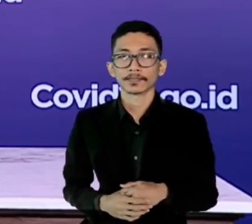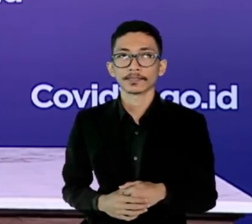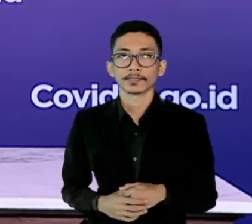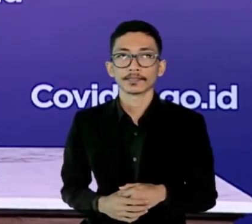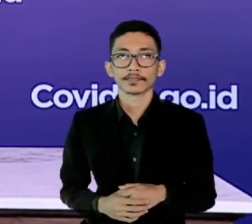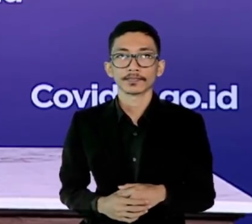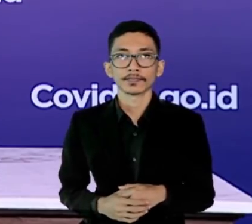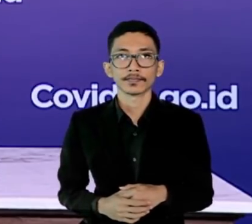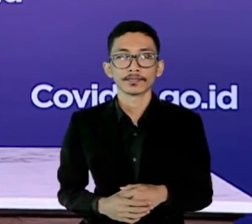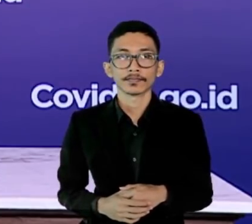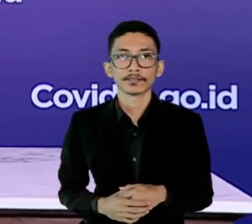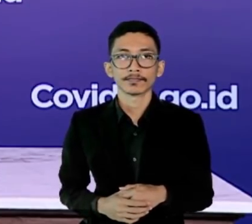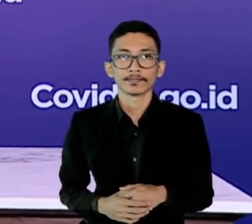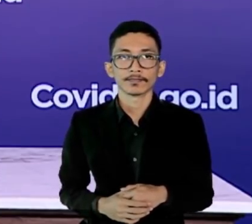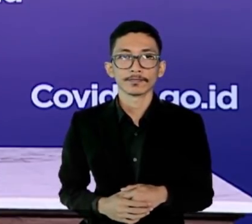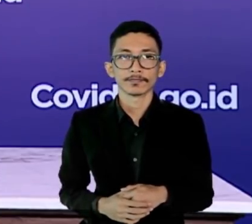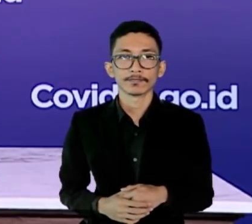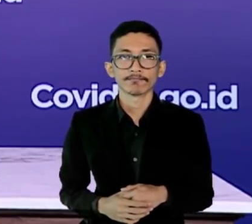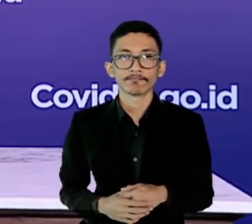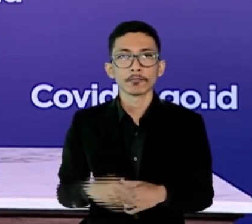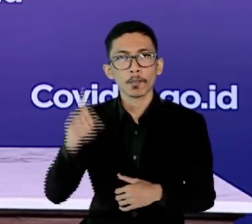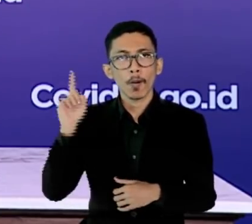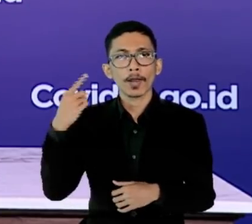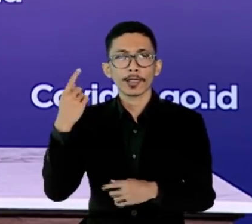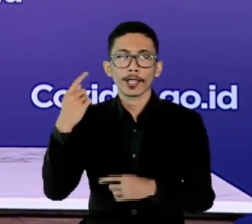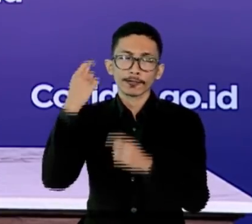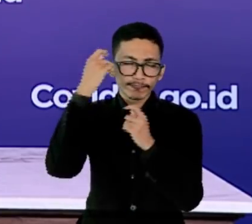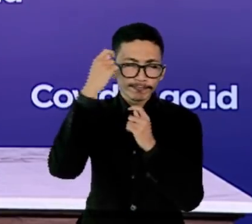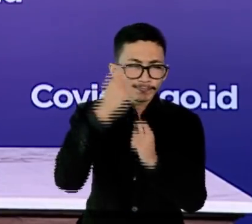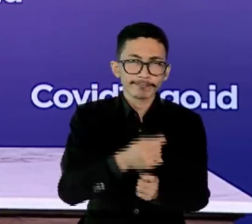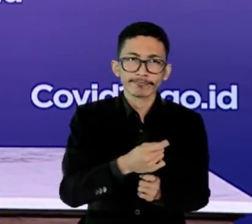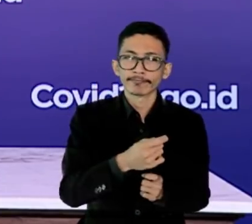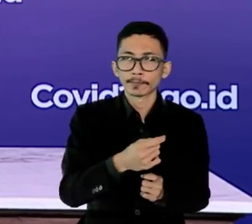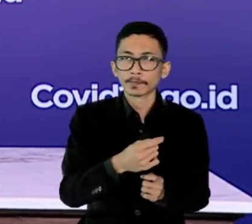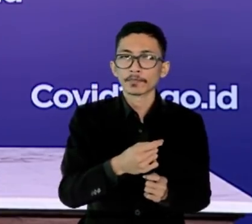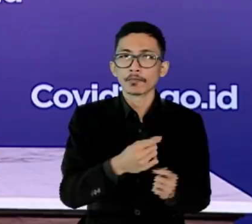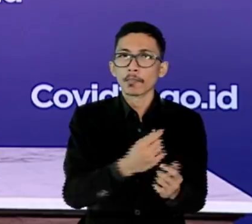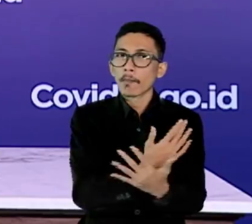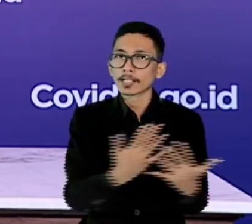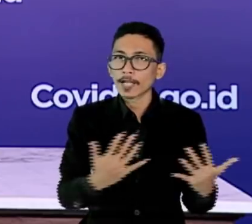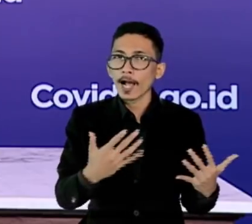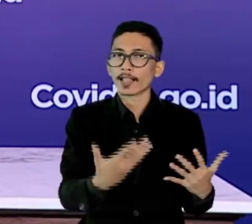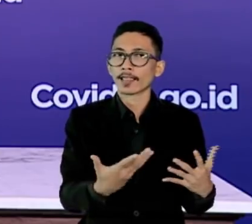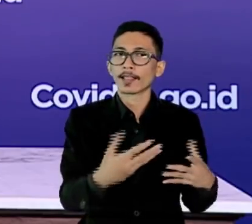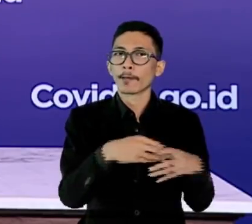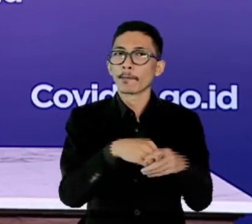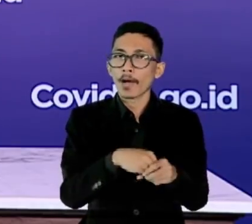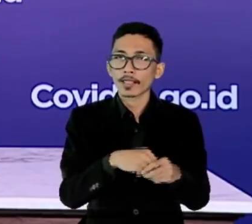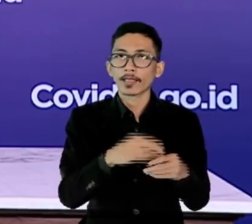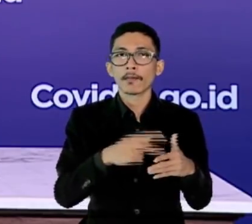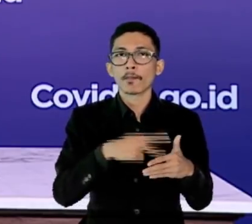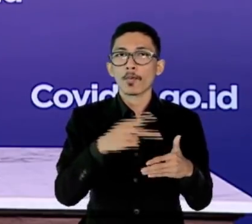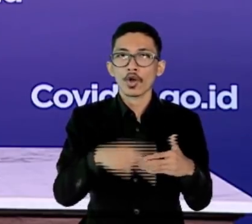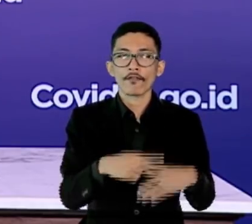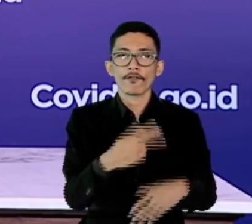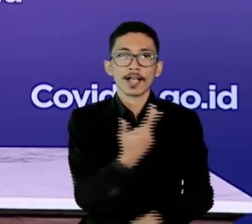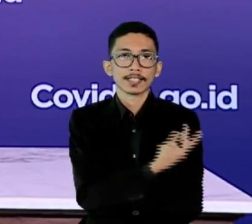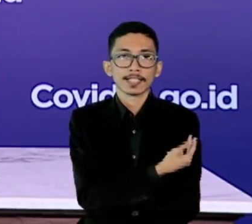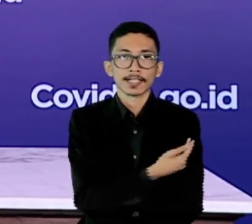juga menyampaikan apresiasi kepada masyarakat yang antusias berpartisipasi di dalam program